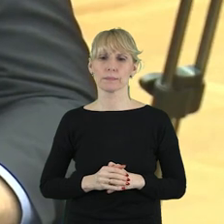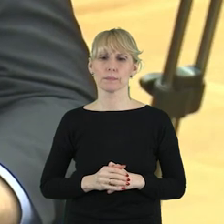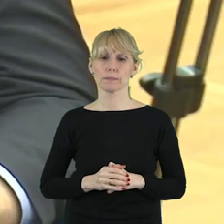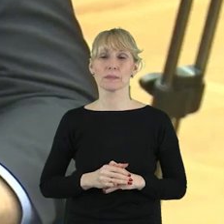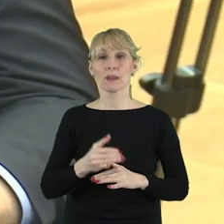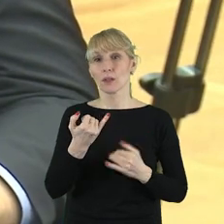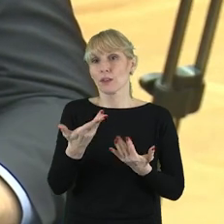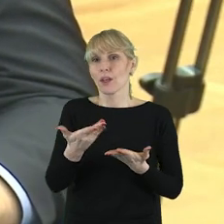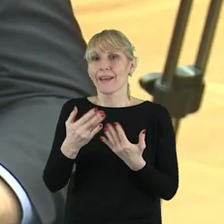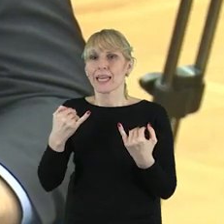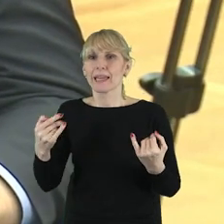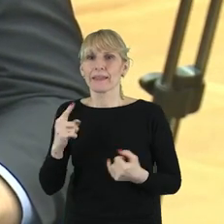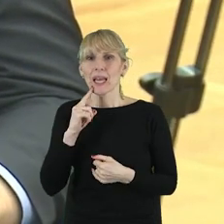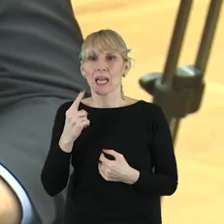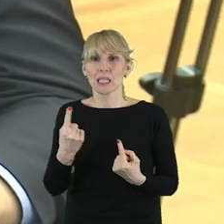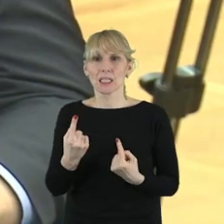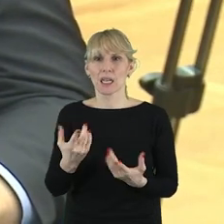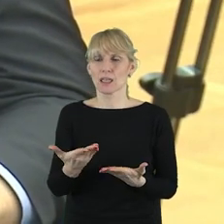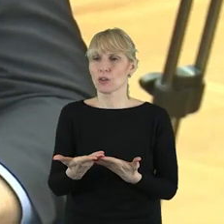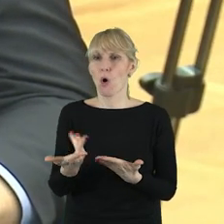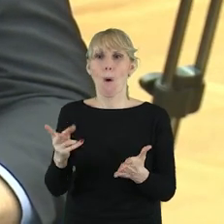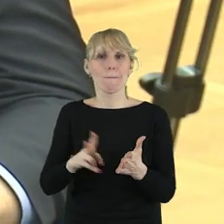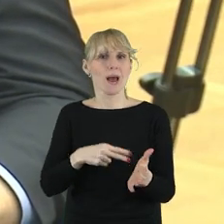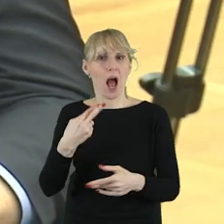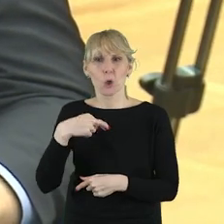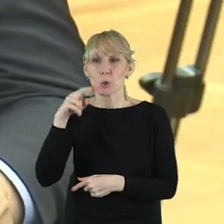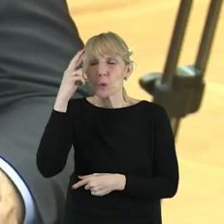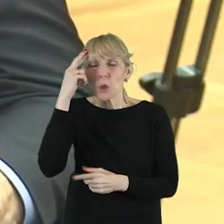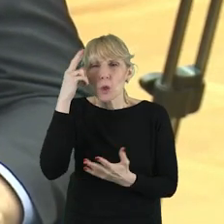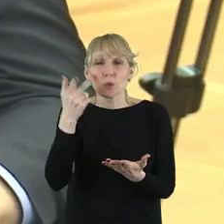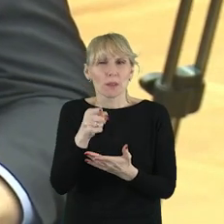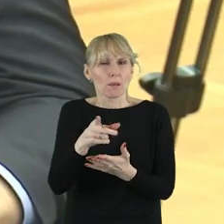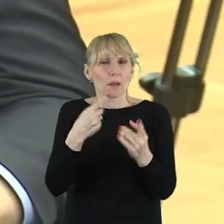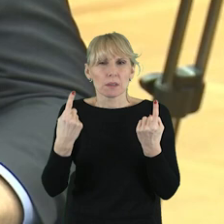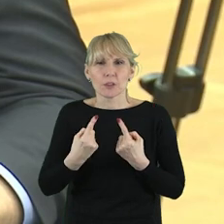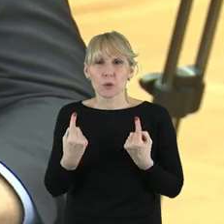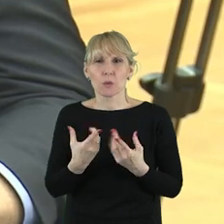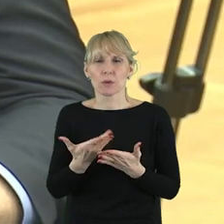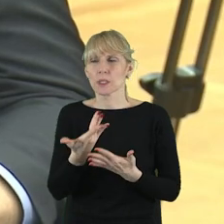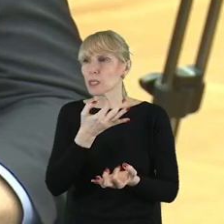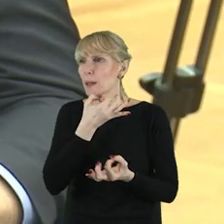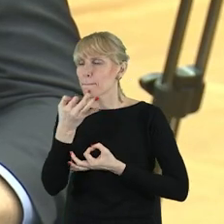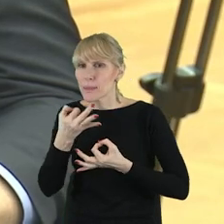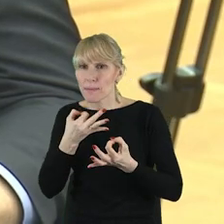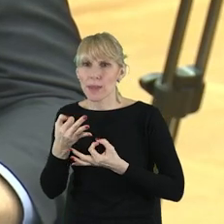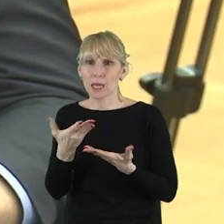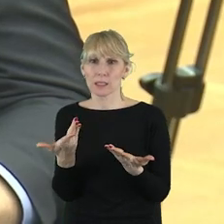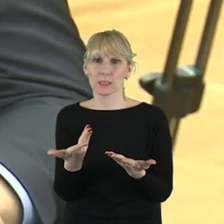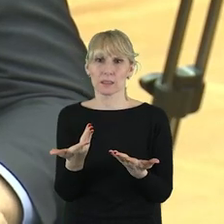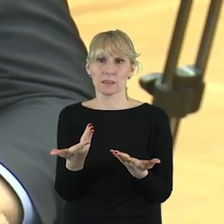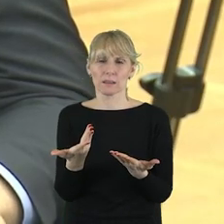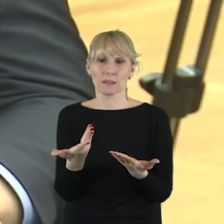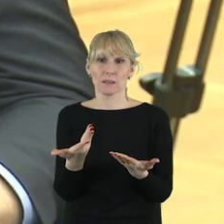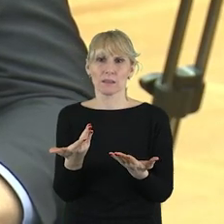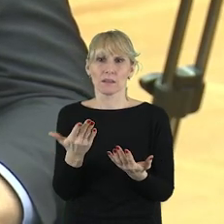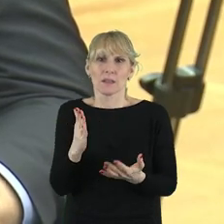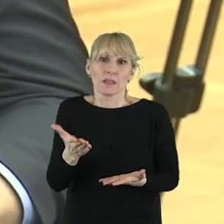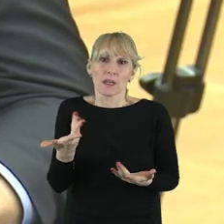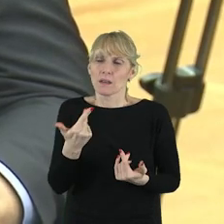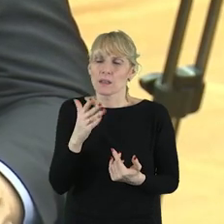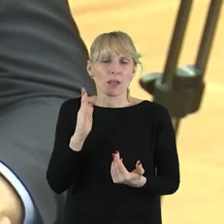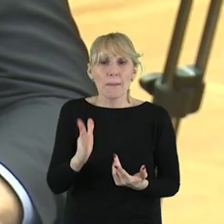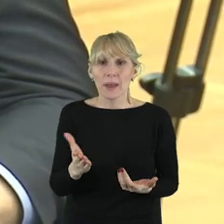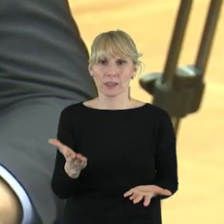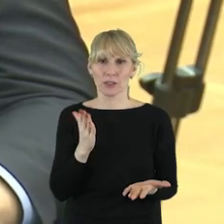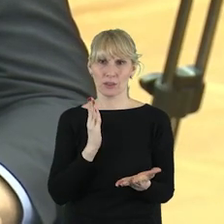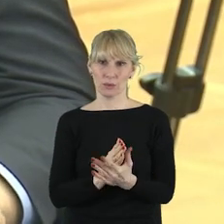o pytaniach wynikających z braku informacji staną się bezprzedmiotowe.